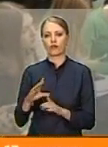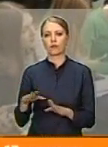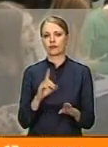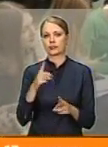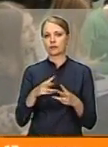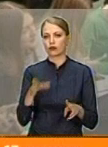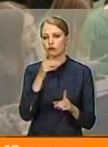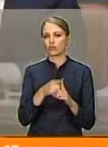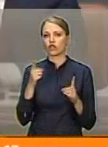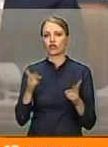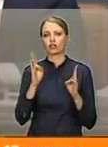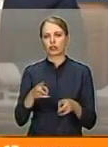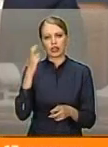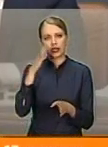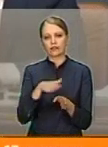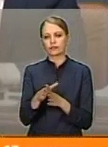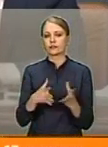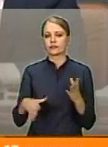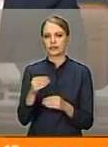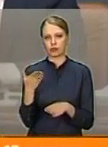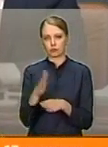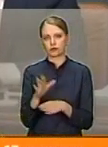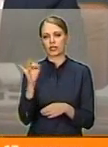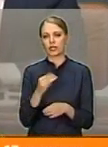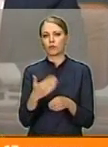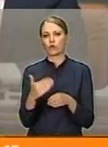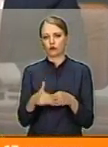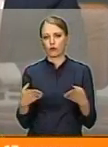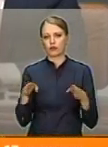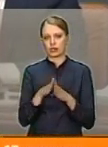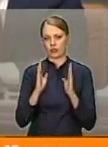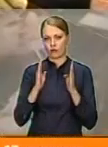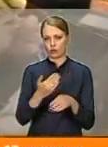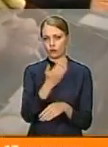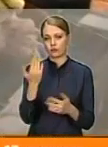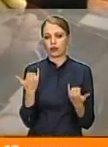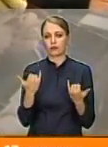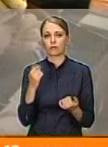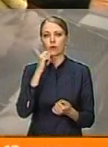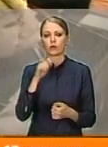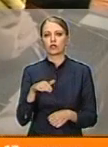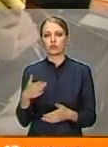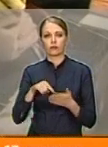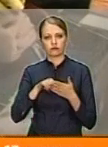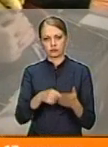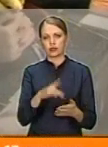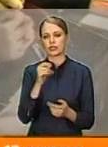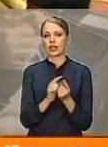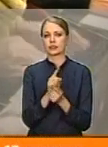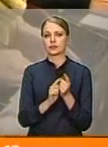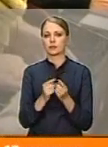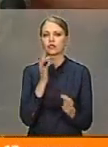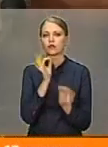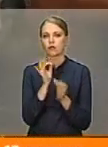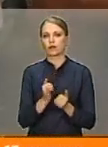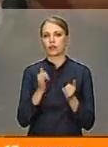час катастрофи Київ дотримав усіх настанов і поступово закрив коридори неба. Тепер українська сторона наполягатиме на зміні